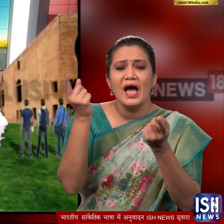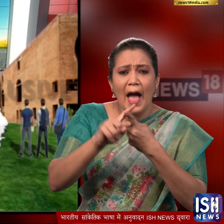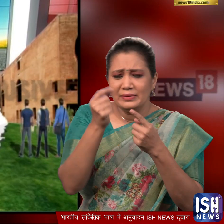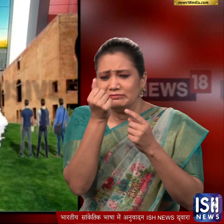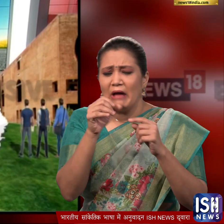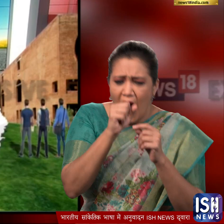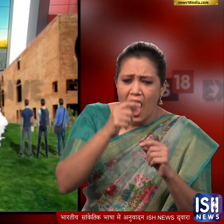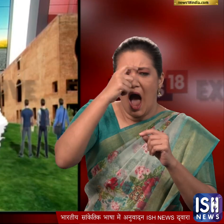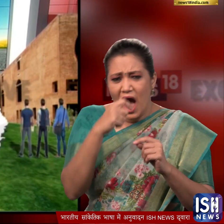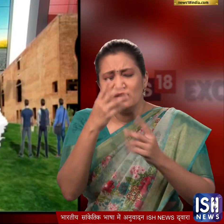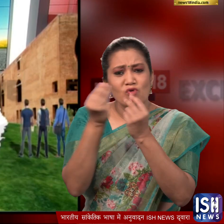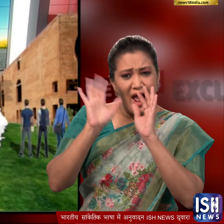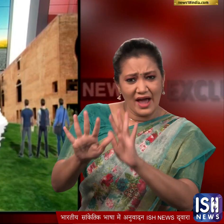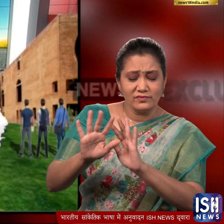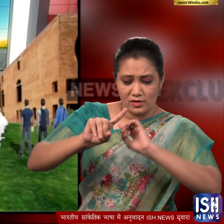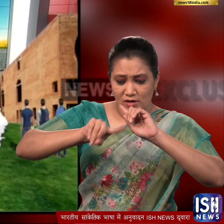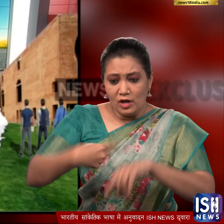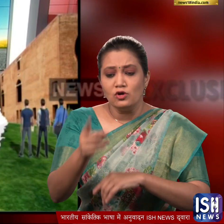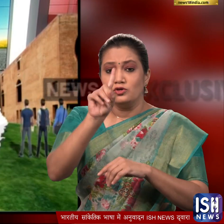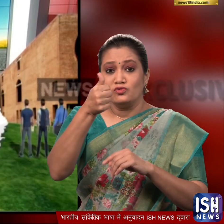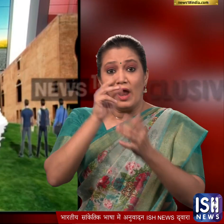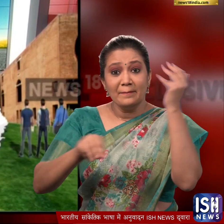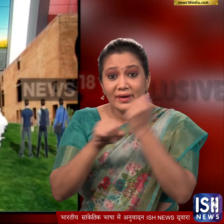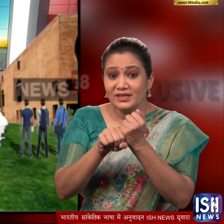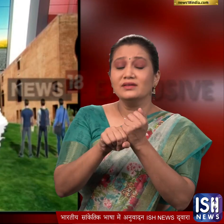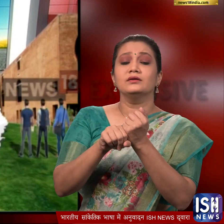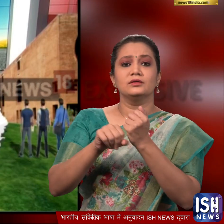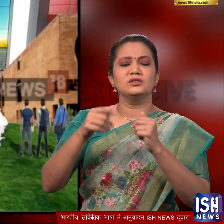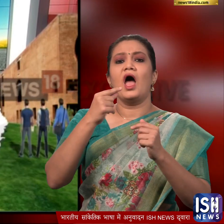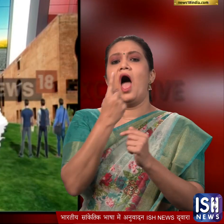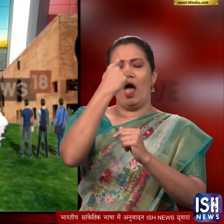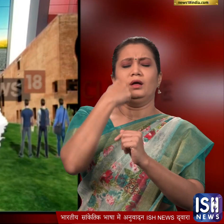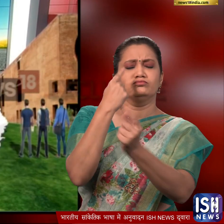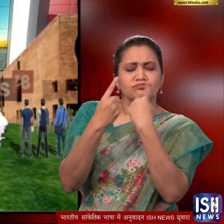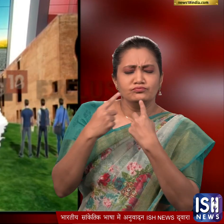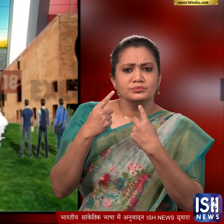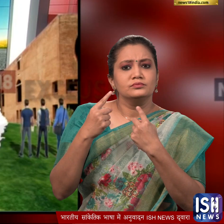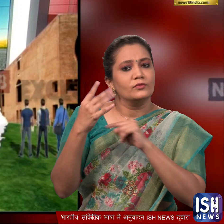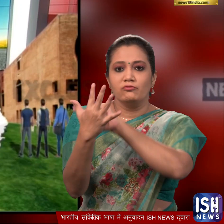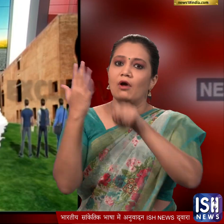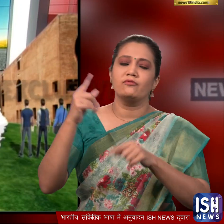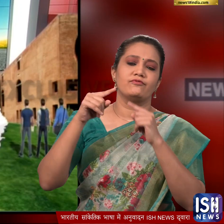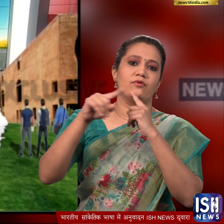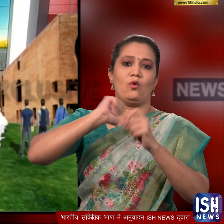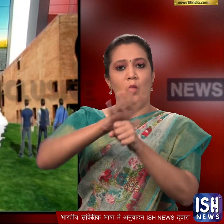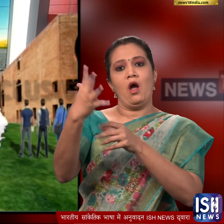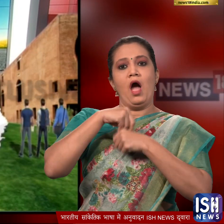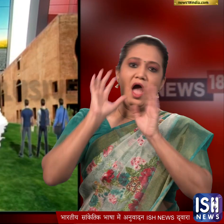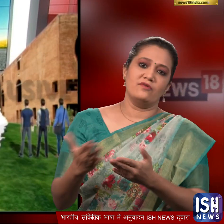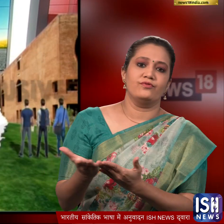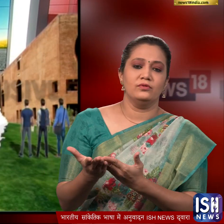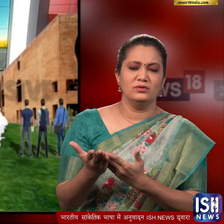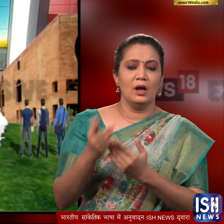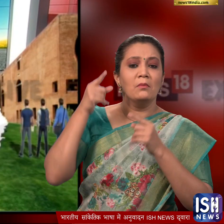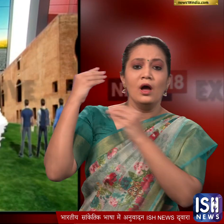मार्च को कोरोना के कुछ लक्षण दिखे थे और 16 मार्च को जब उनकी तबीयत ज्यादा बिगड़ी तो उन्होंने अपनी जांच करवाई। जांच में 5 की कोरोना रिपोर्ट पॉजिटिव